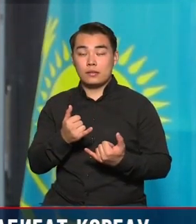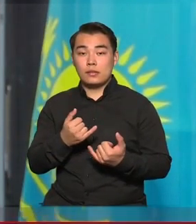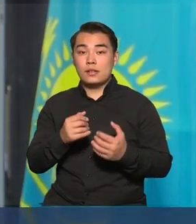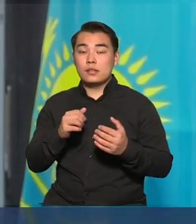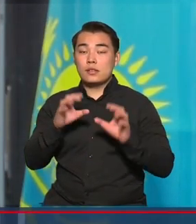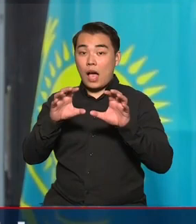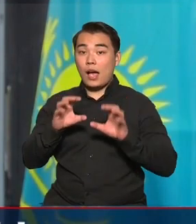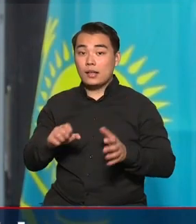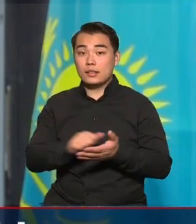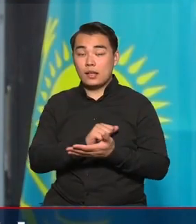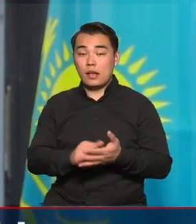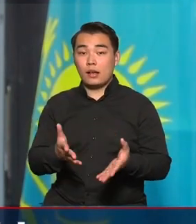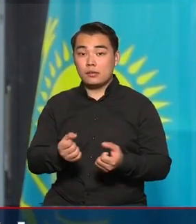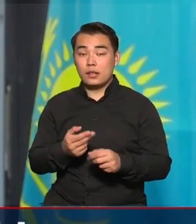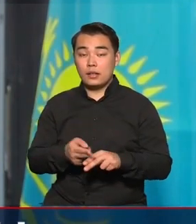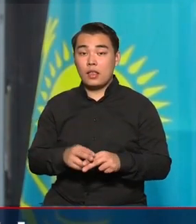заңдастыру жөнінде.